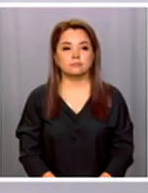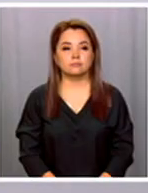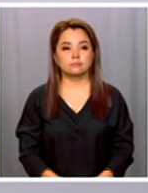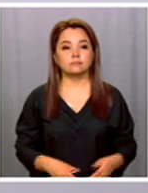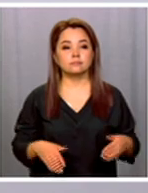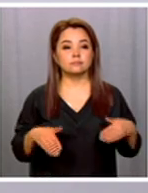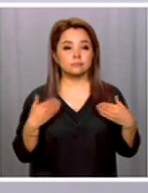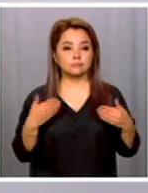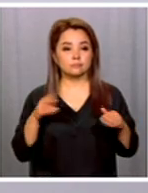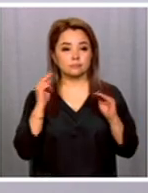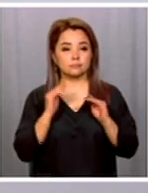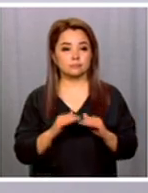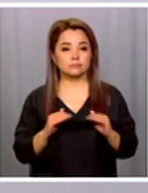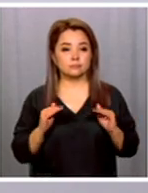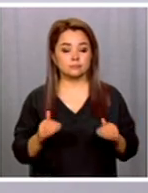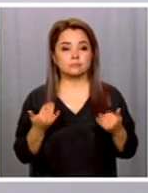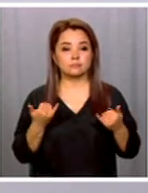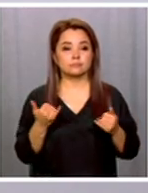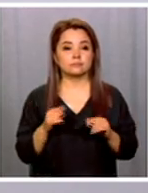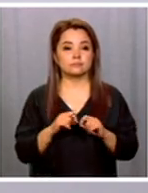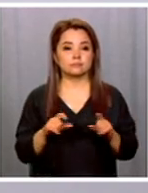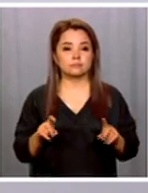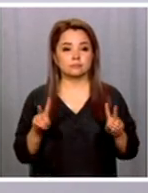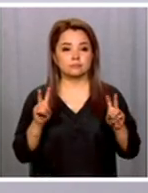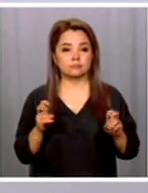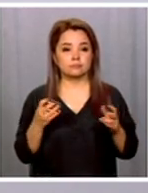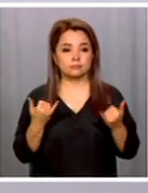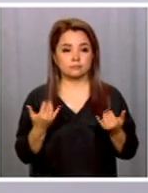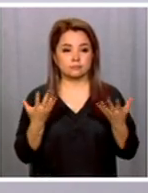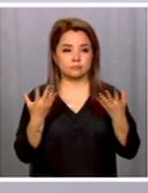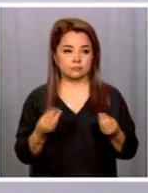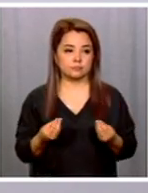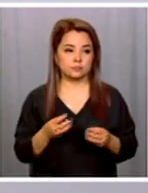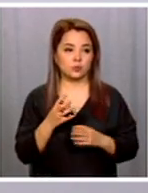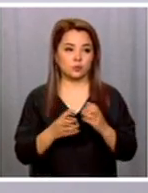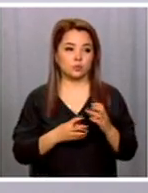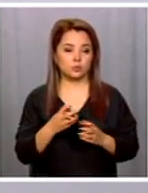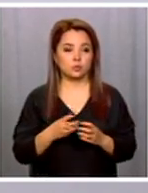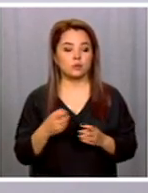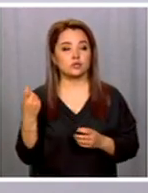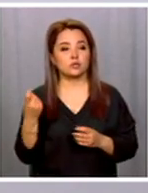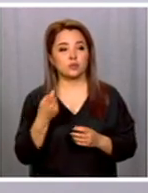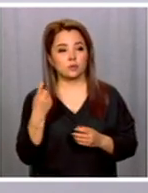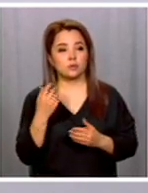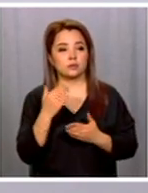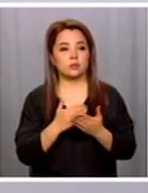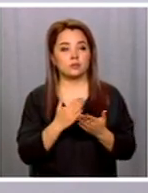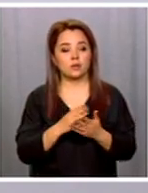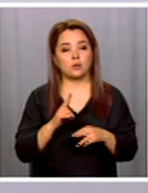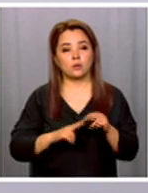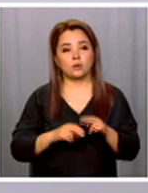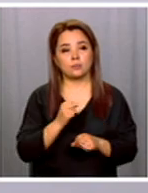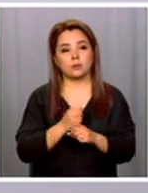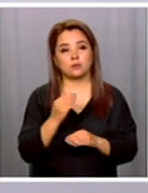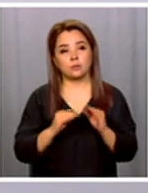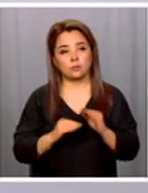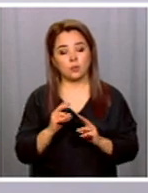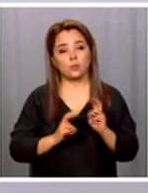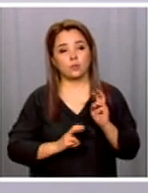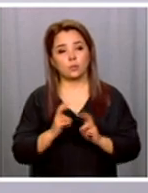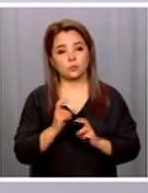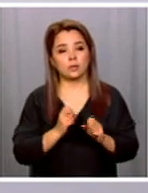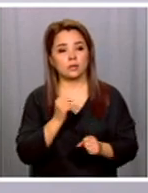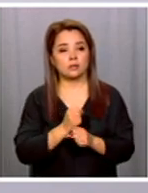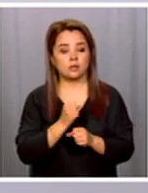Сәлеметсіздер ме, оқушылар? Біздің бүгінгі сабағымыздың тақырыбы дүниежүзілік шаруашылықтың салалық құрамы, өндіруші, өңдеуші